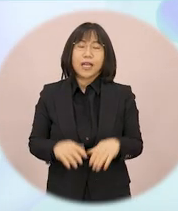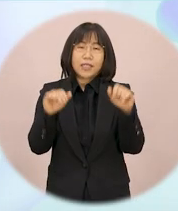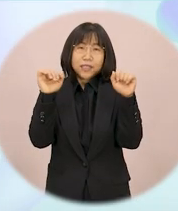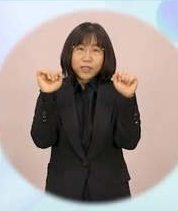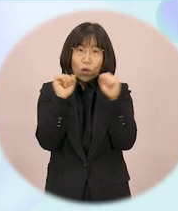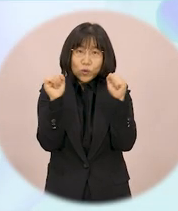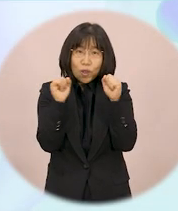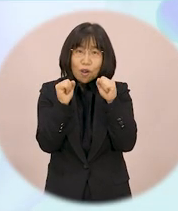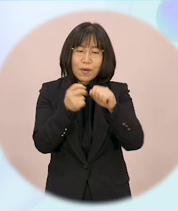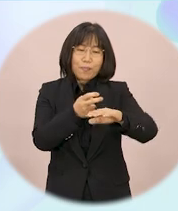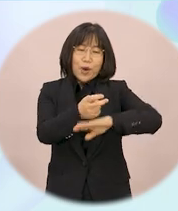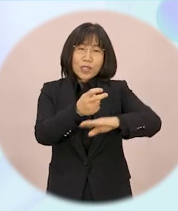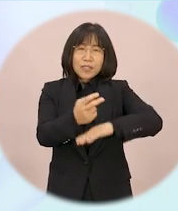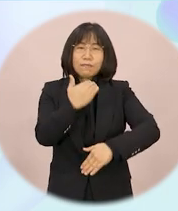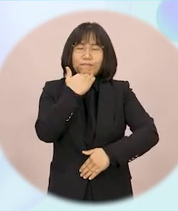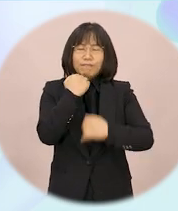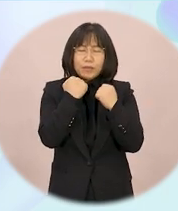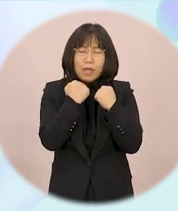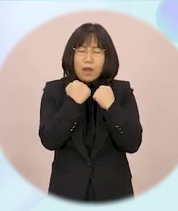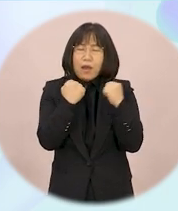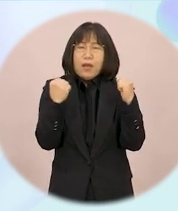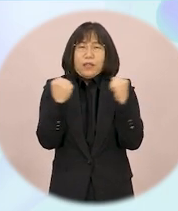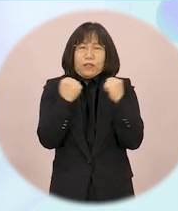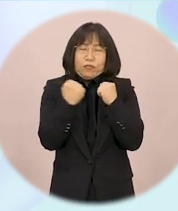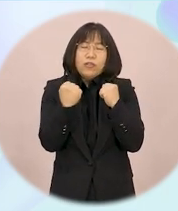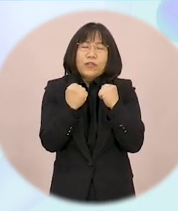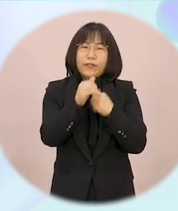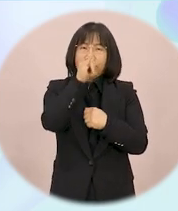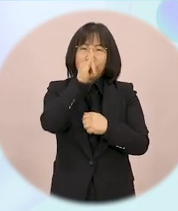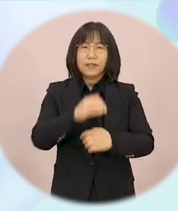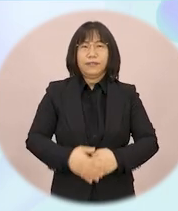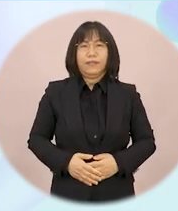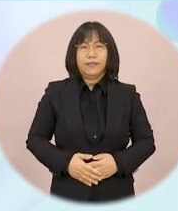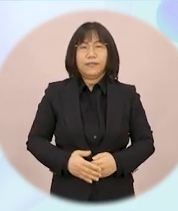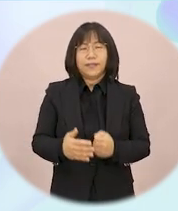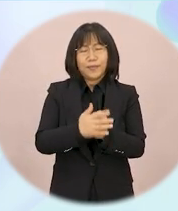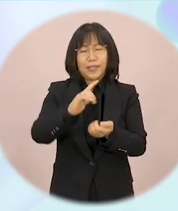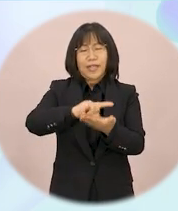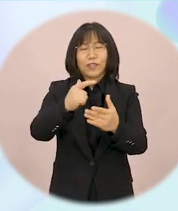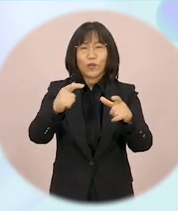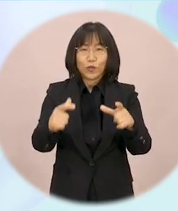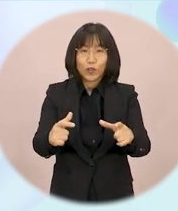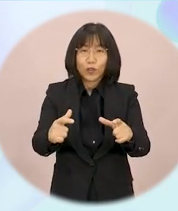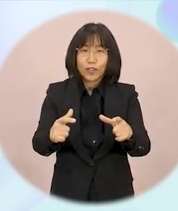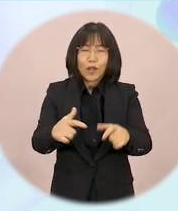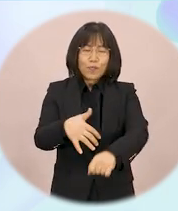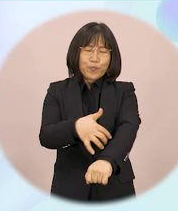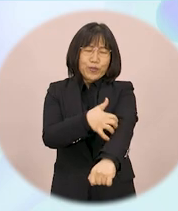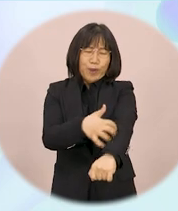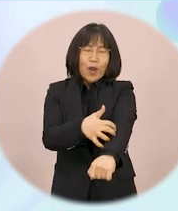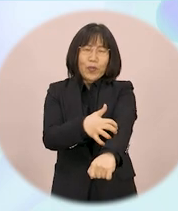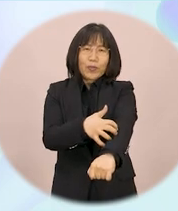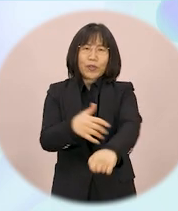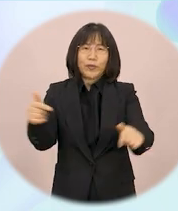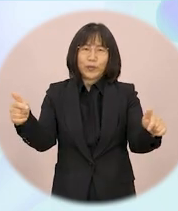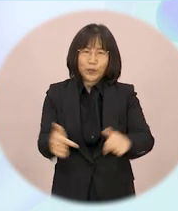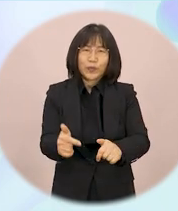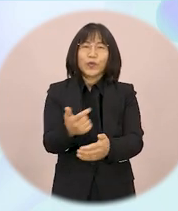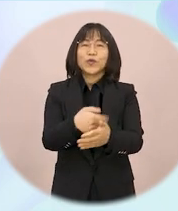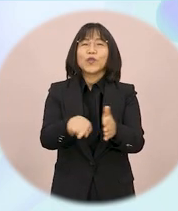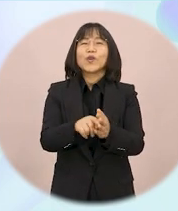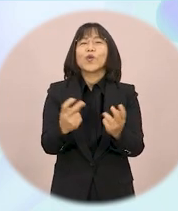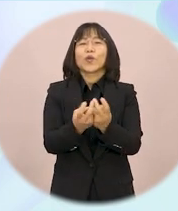아 겨울철 버스를 기다리다 보면 추울 때가 있는데요 강서구가 이런 국민들의 불편을 해소하기 위해